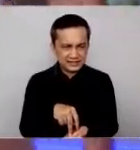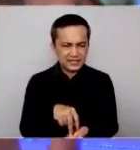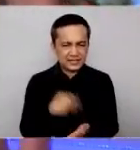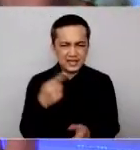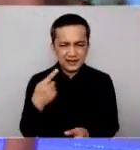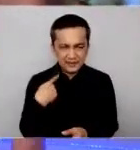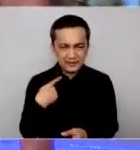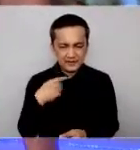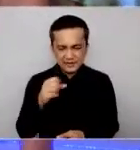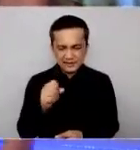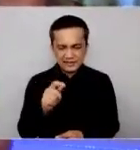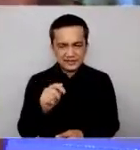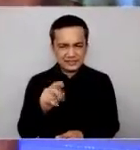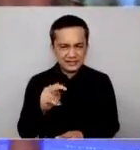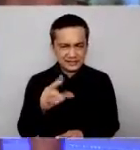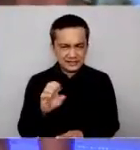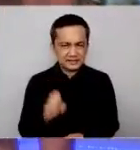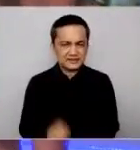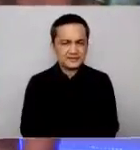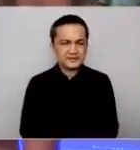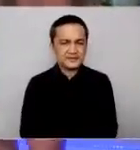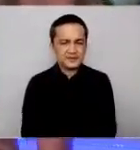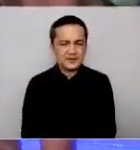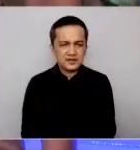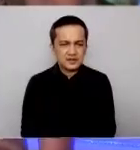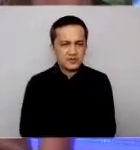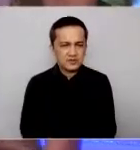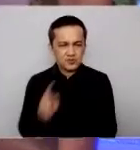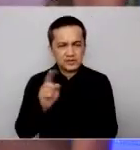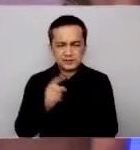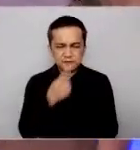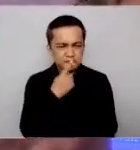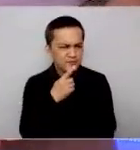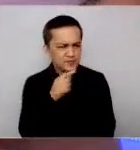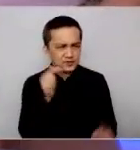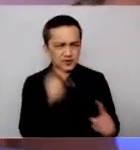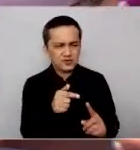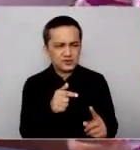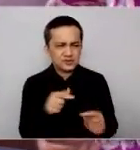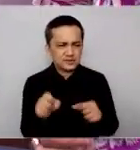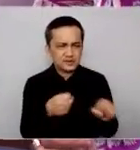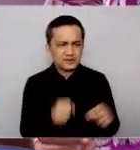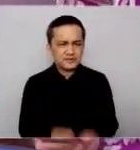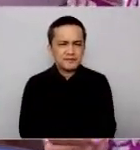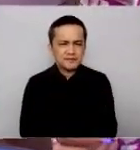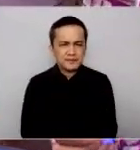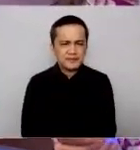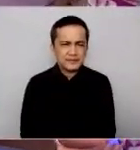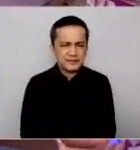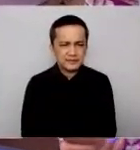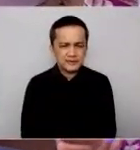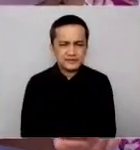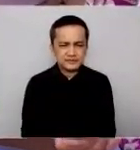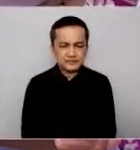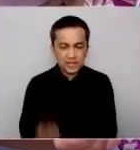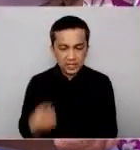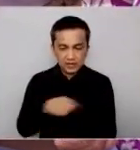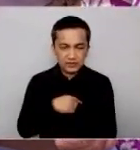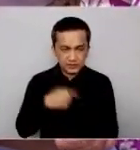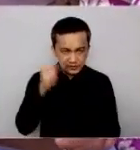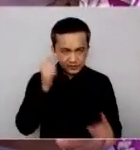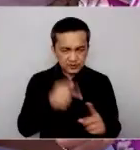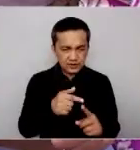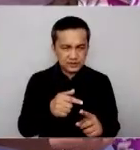stance talaga. Tapos ano yung goal natin para sa sport na ito? Ang goal po natin, kailangan po natin mabuo